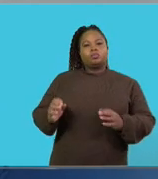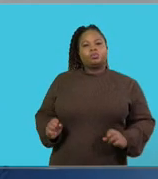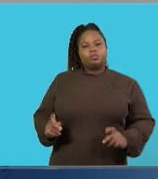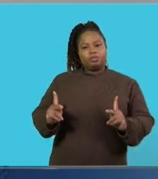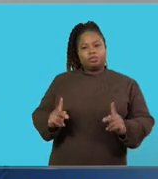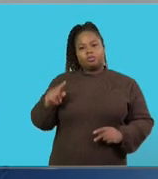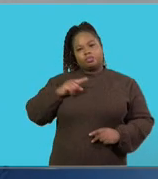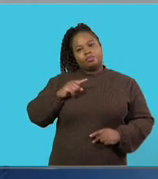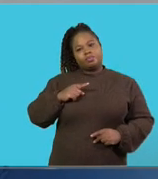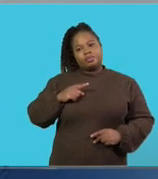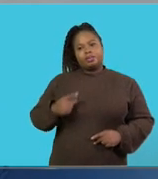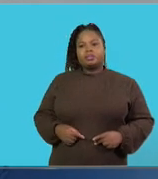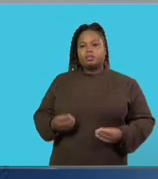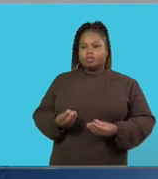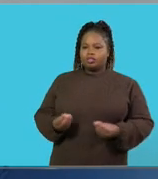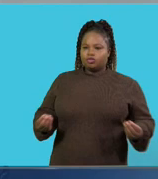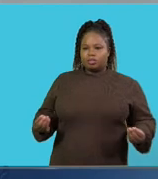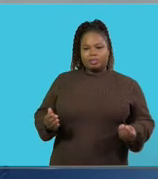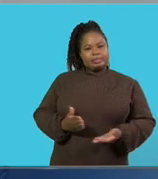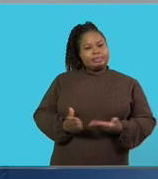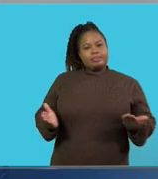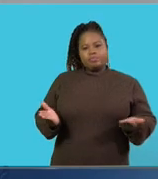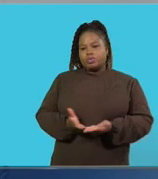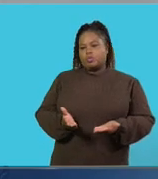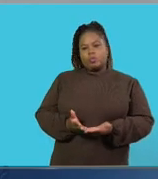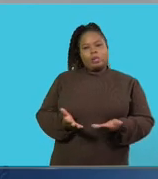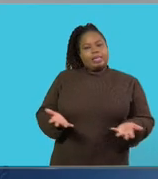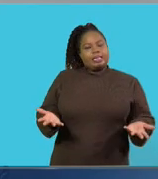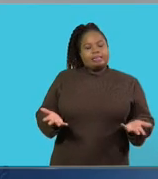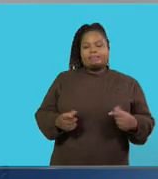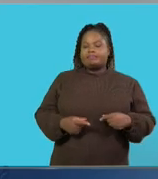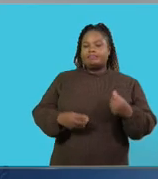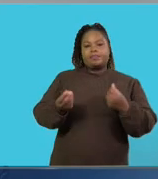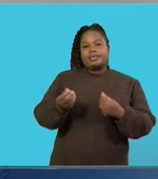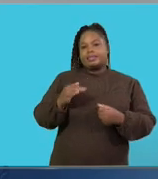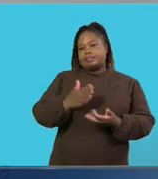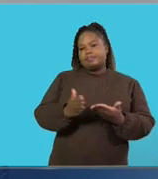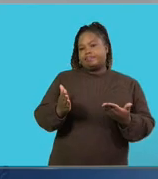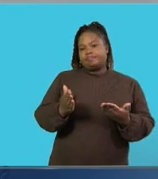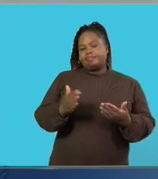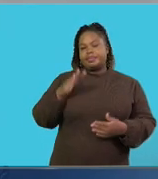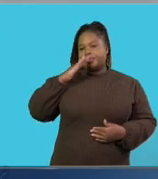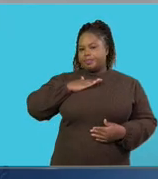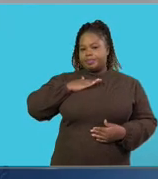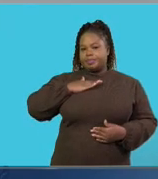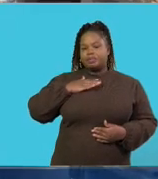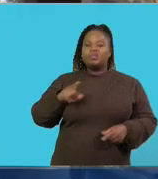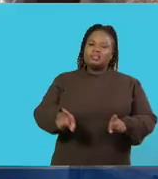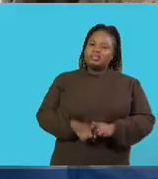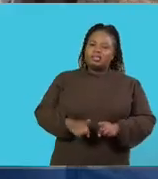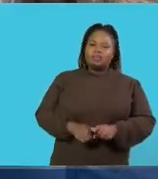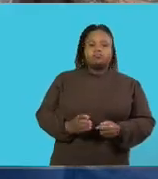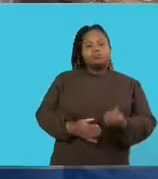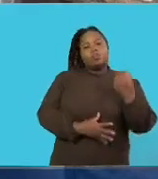manje nabo abantwana bengalingani nasesikolweni. So ekuthenini ukuthi abalingani amandla angeke